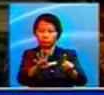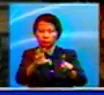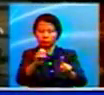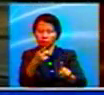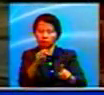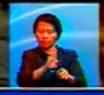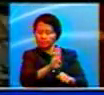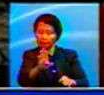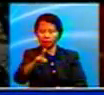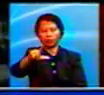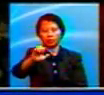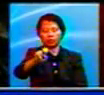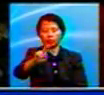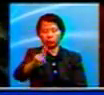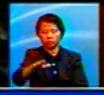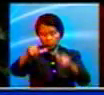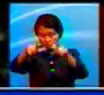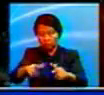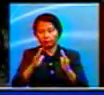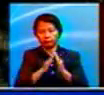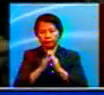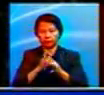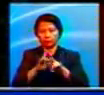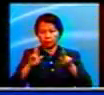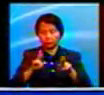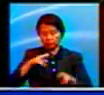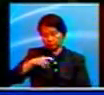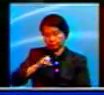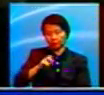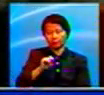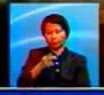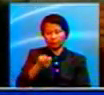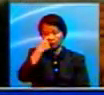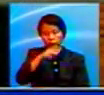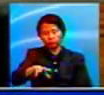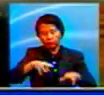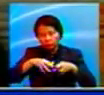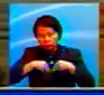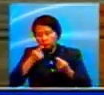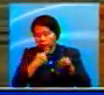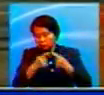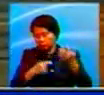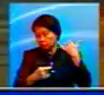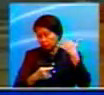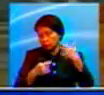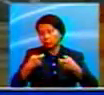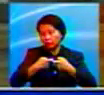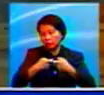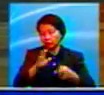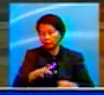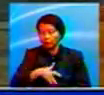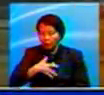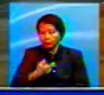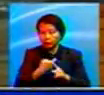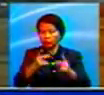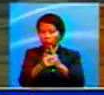1,550 km di barat laut yang terletak di barat bandaraya Perth. Ia berdasarkan penerimaan beberapa isyarat elektronik yang mereka rasakan